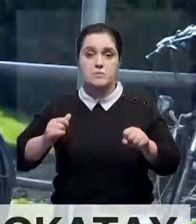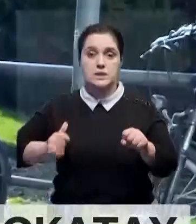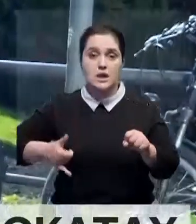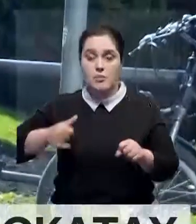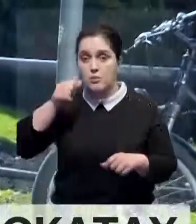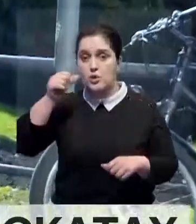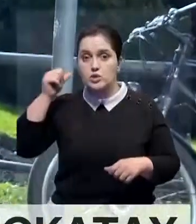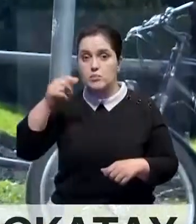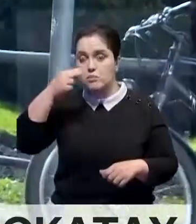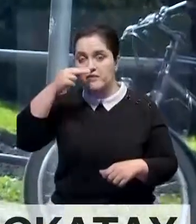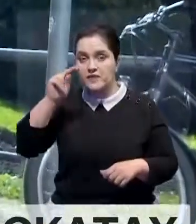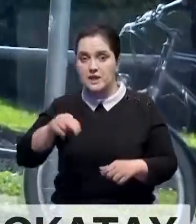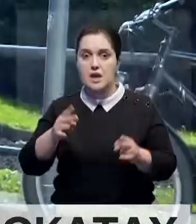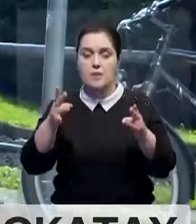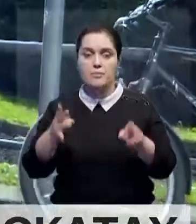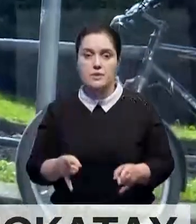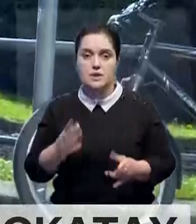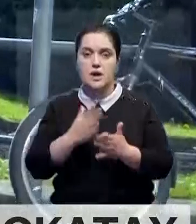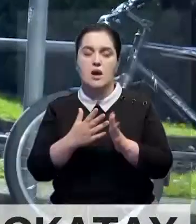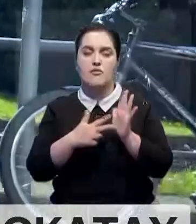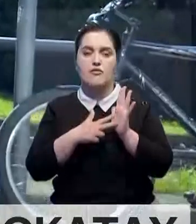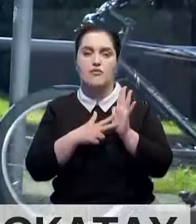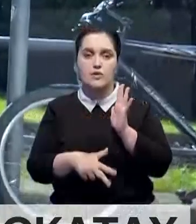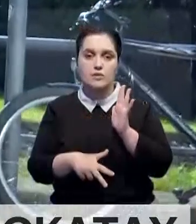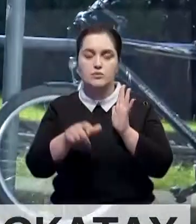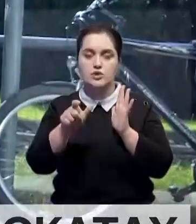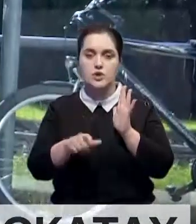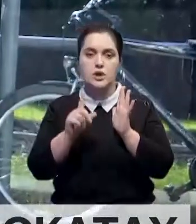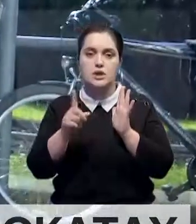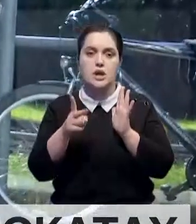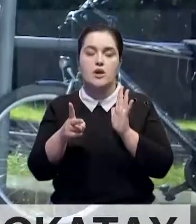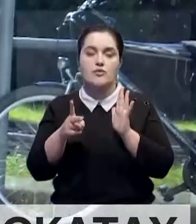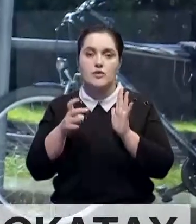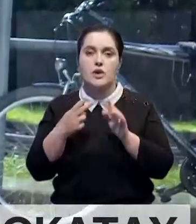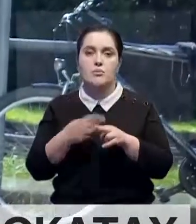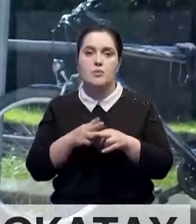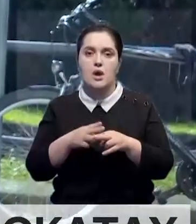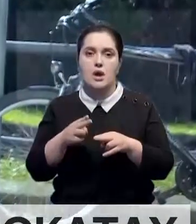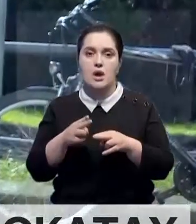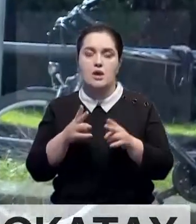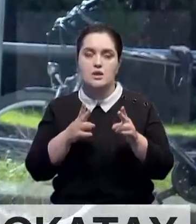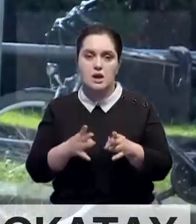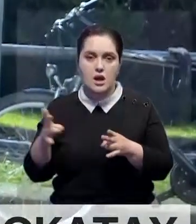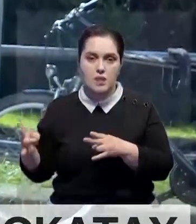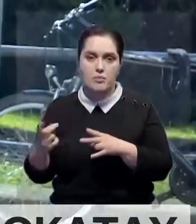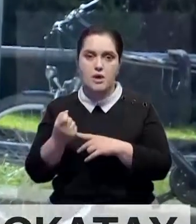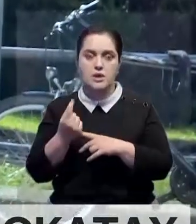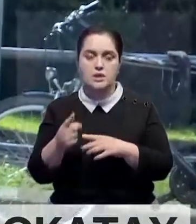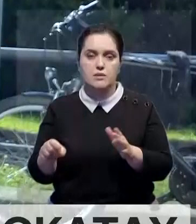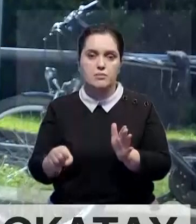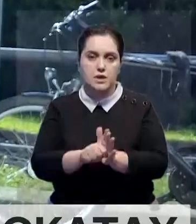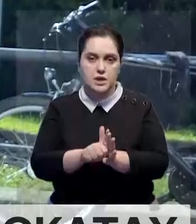прошлом году по их вине пострадали более 8 тысяч человек. 1200 из них получили серьезные травмы, 11